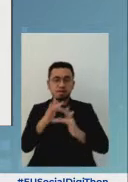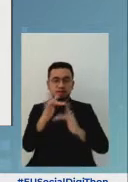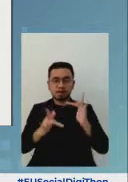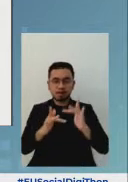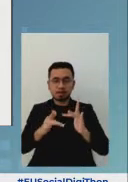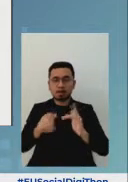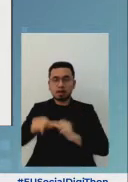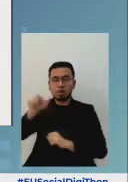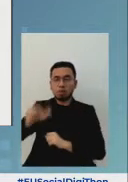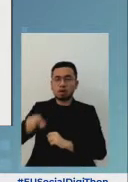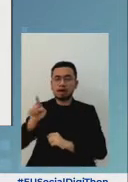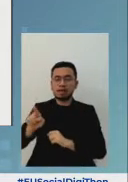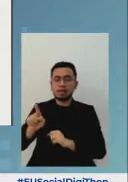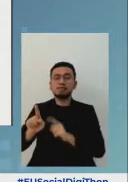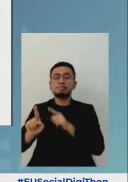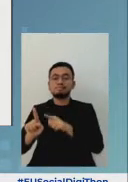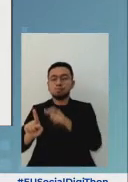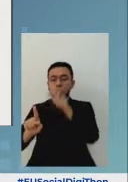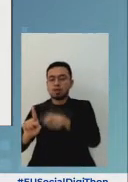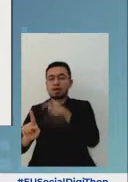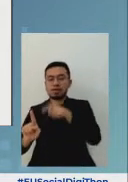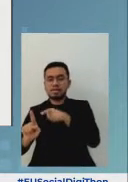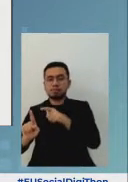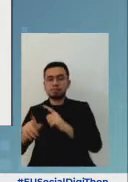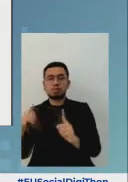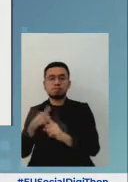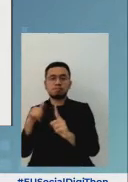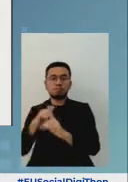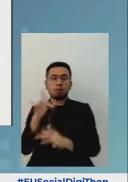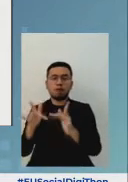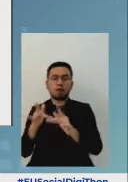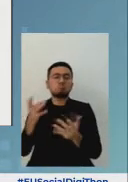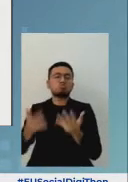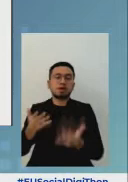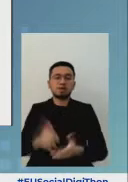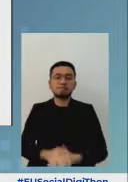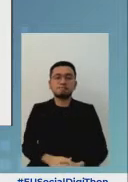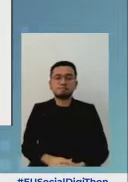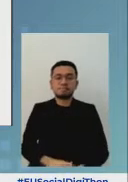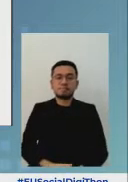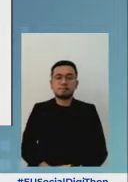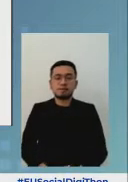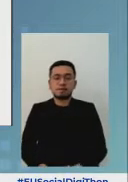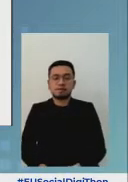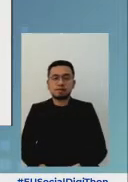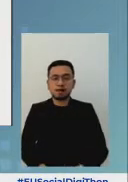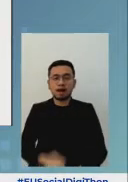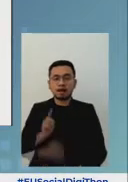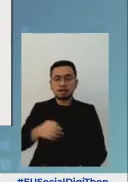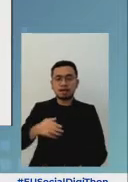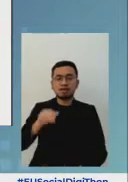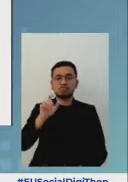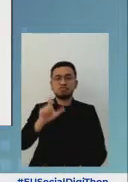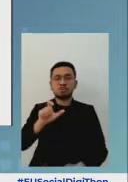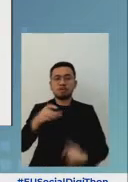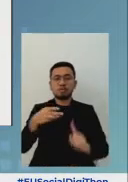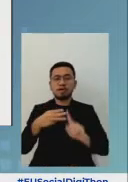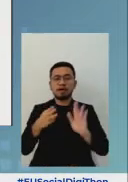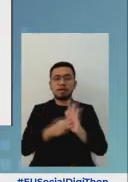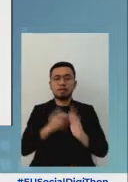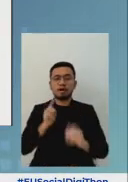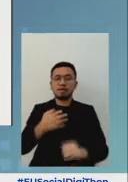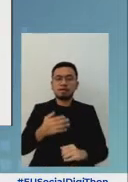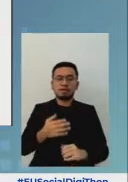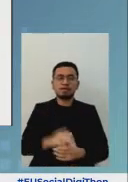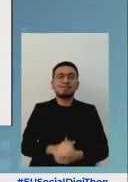Nah, kita butuh CBM nih. Tunjukkan kecerdasan kita, ya. Ada 8 kecerdasan, ya, kecerdasan majemuk